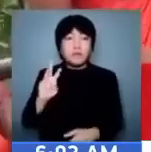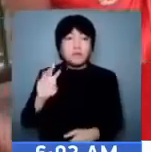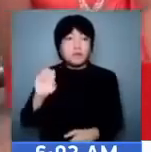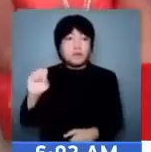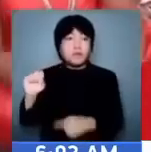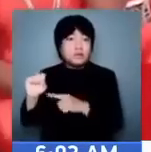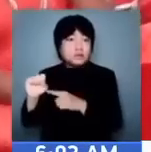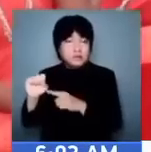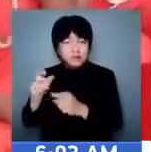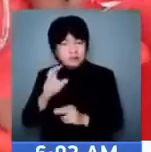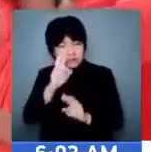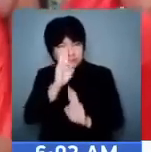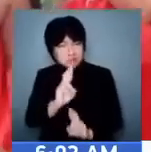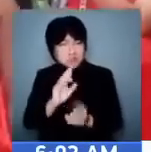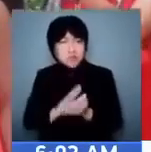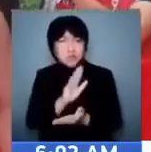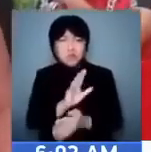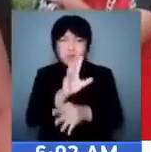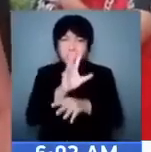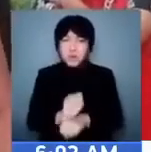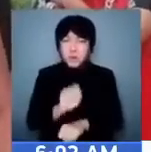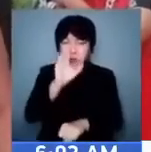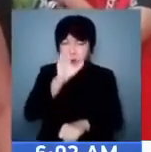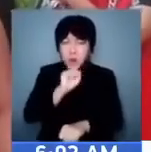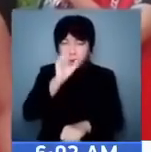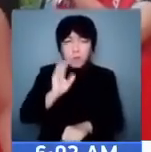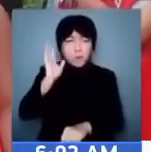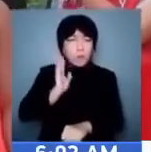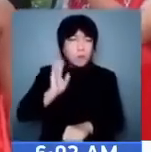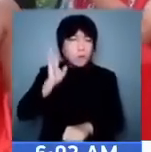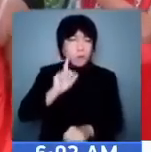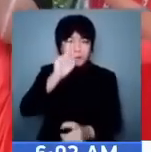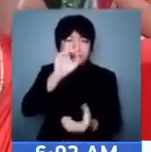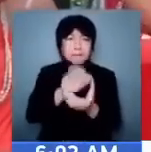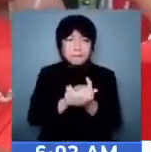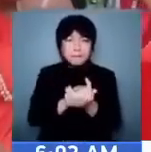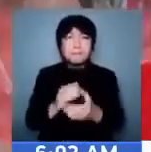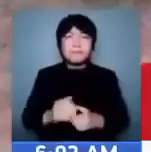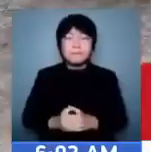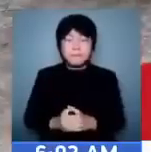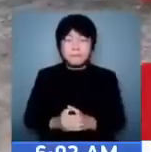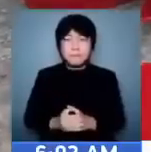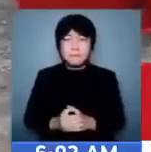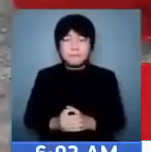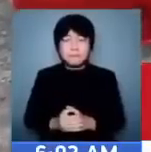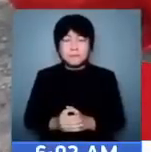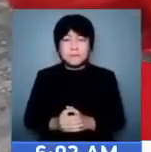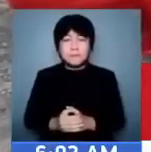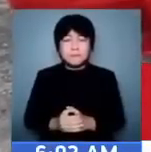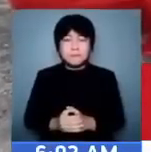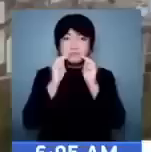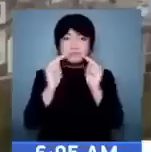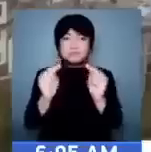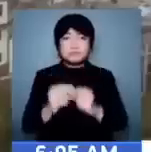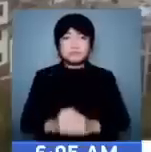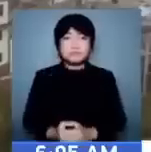ganitong paraan ng mga katutubo at parte rin daw ito ng mga ipinatutupad nilang hakbang kaugnay sa supply ng